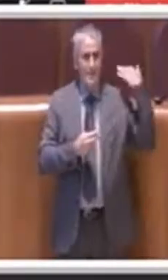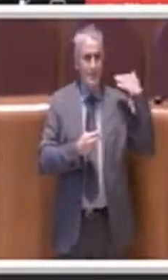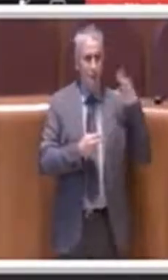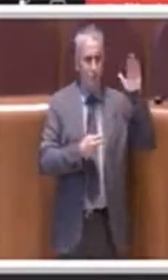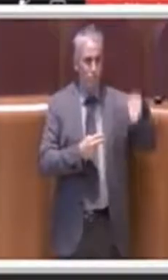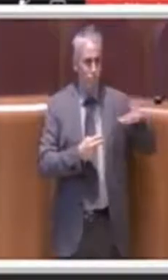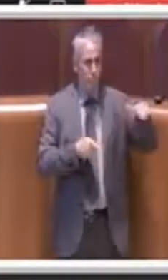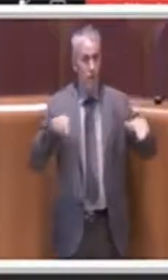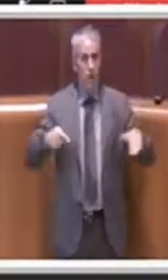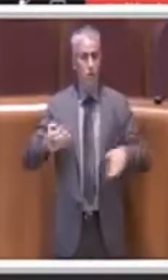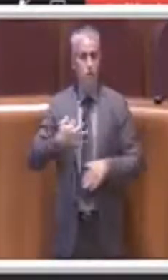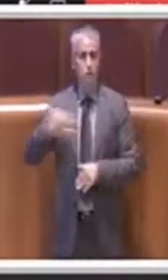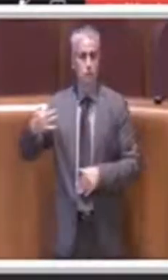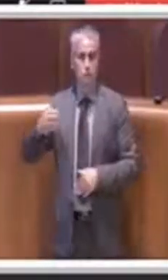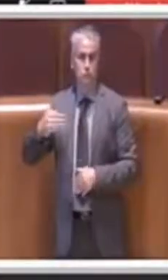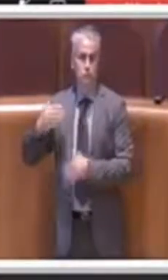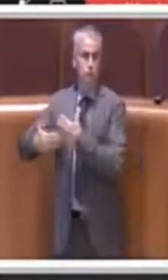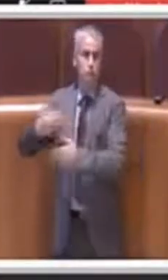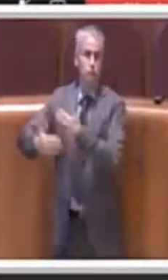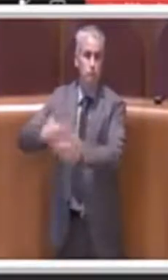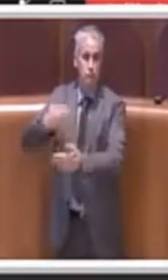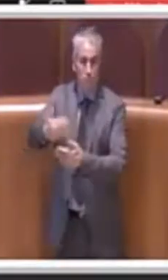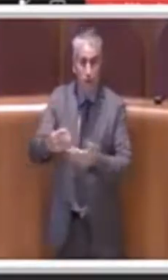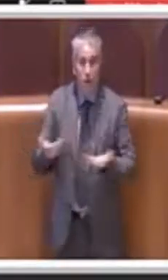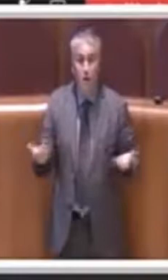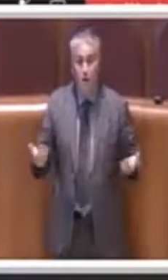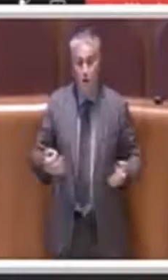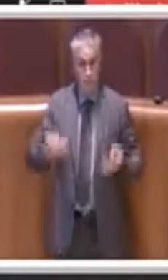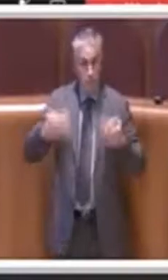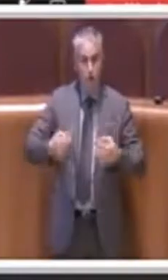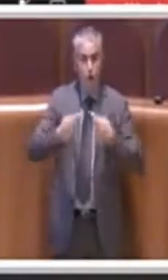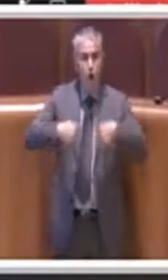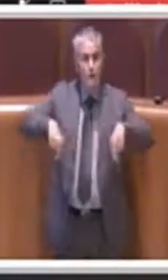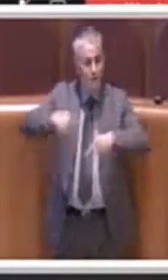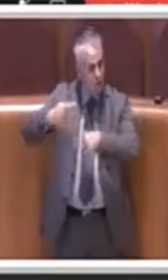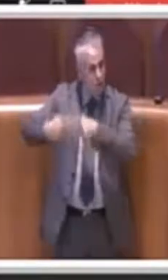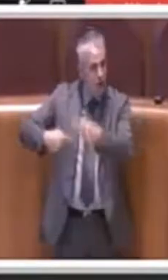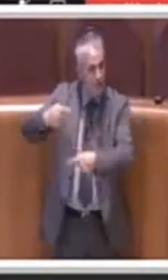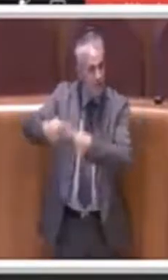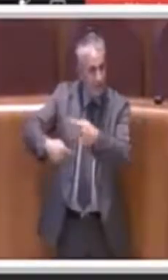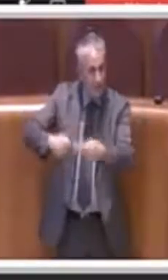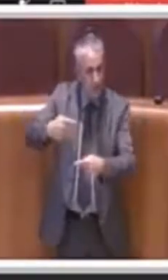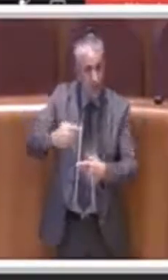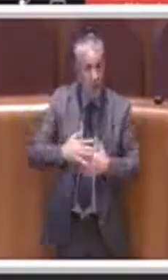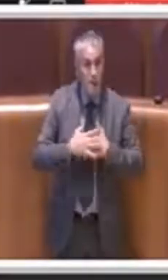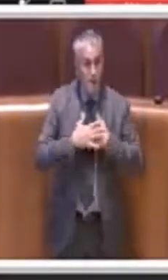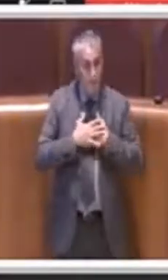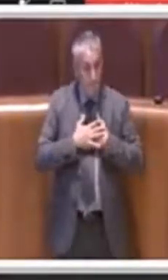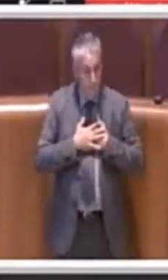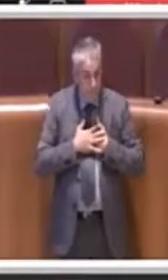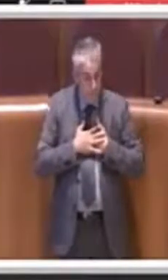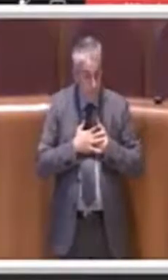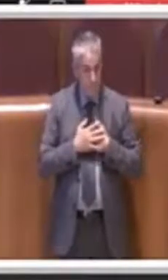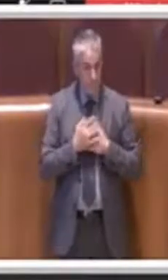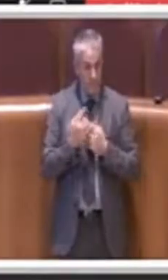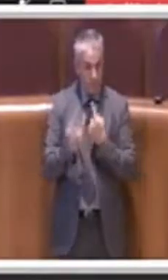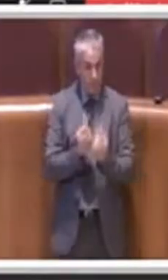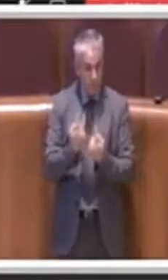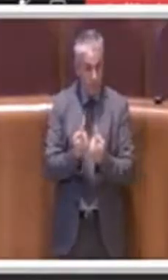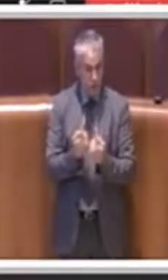continuerà non solo in questa, ma anche nelle prossime consigliature. Ma questo elemento di discontinuità, dal nostro punto di vista,